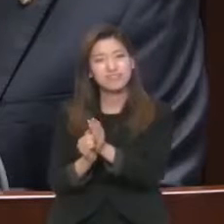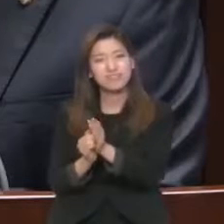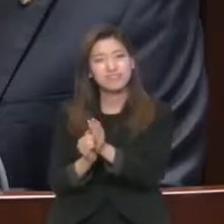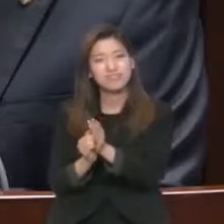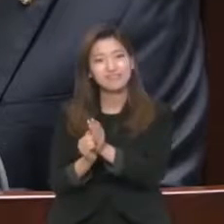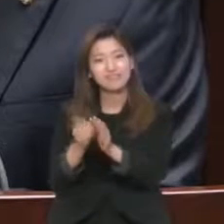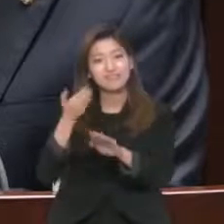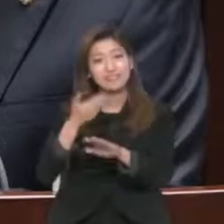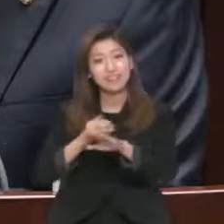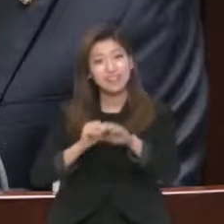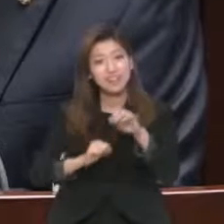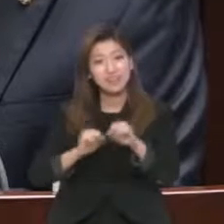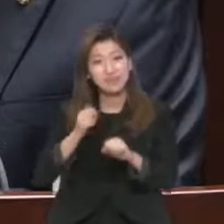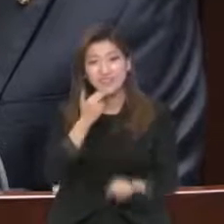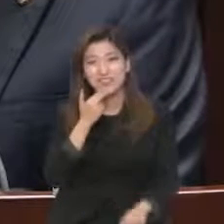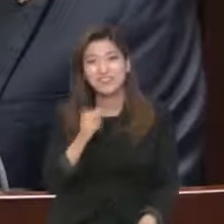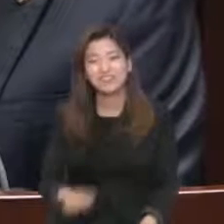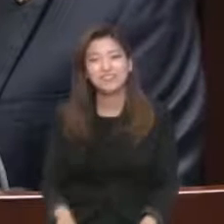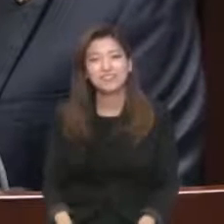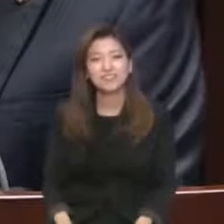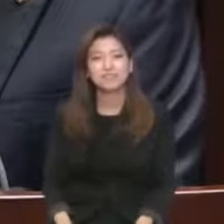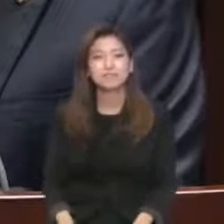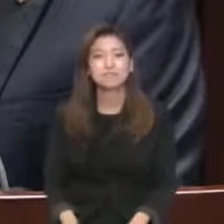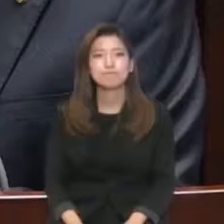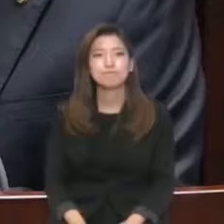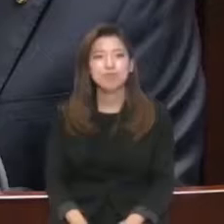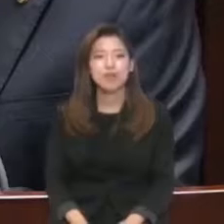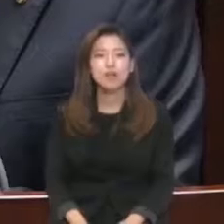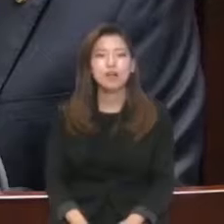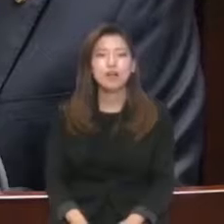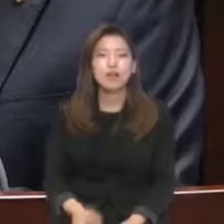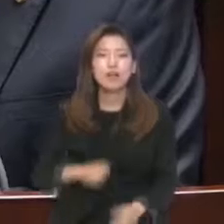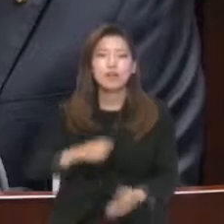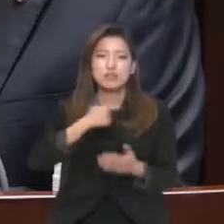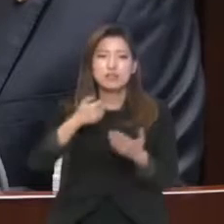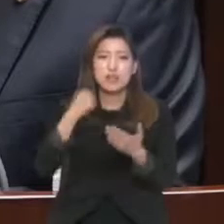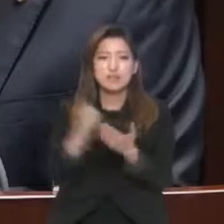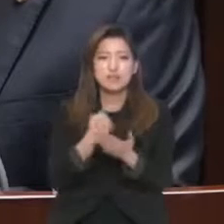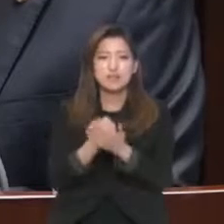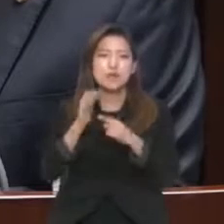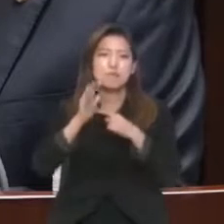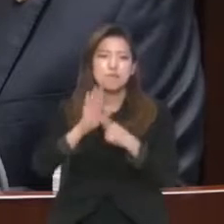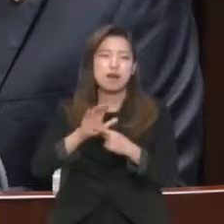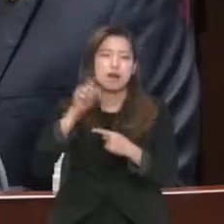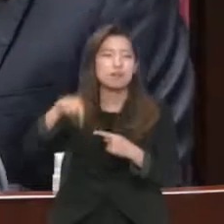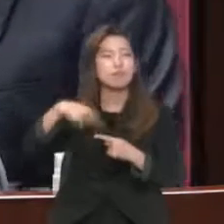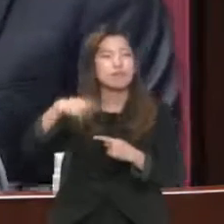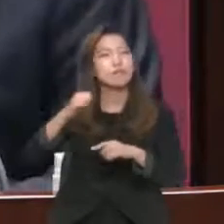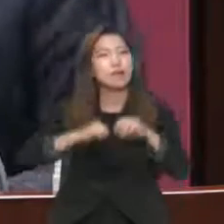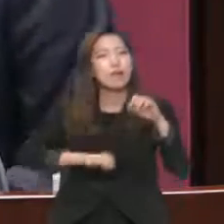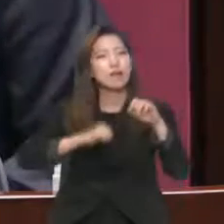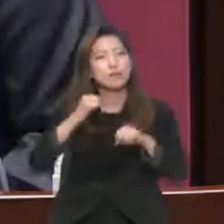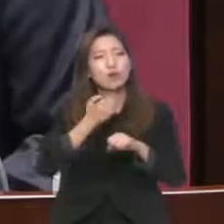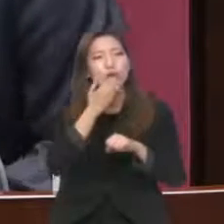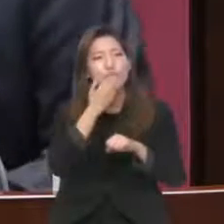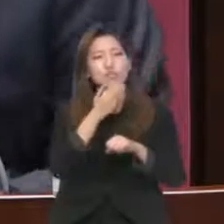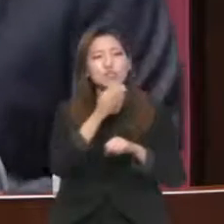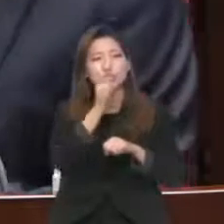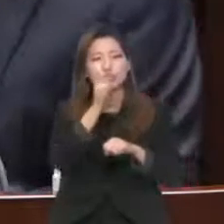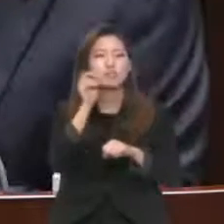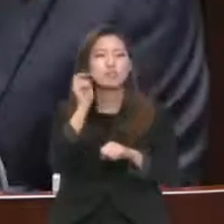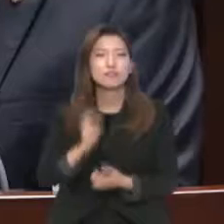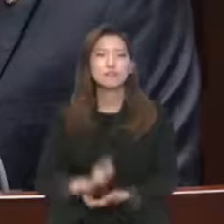꼭 그렇지는 않을 거라고 생각합니다. 그보다 더 다른 여러 가지 그 조치들을 또 취할 수도 있을 거라고 생각합니다. 다만